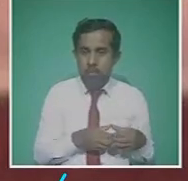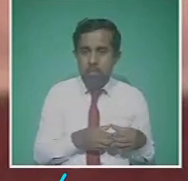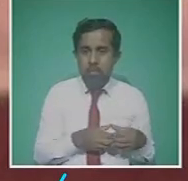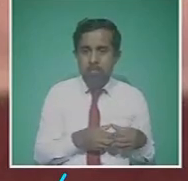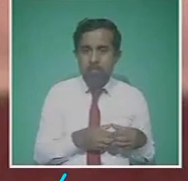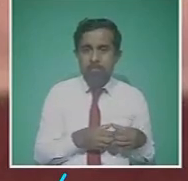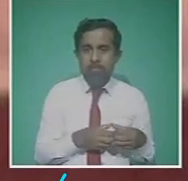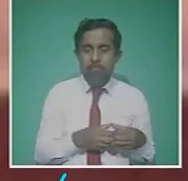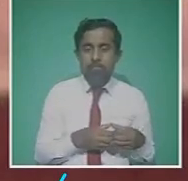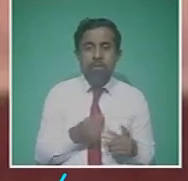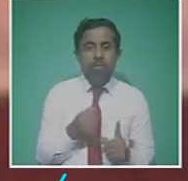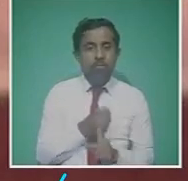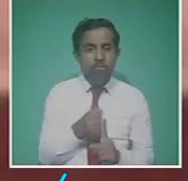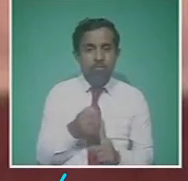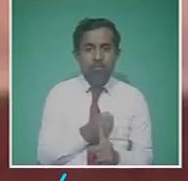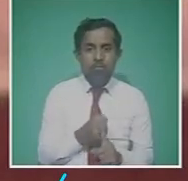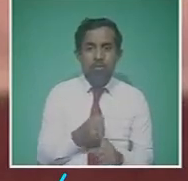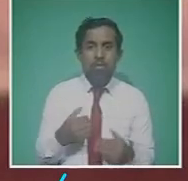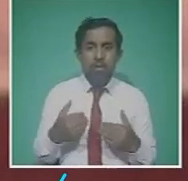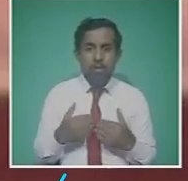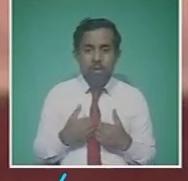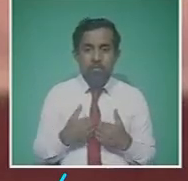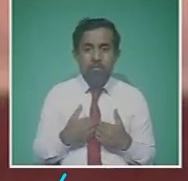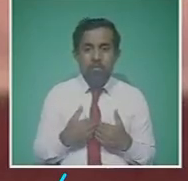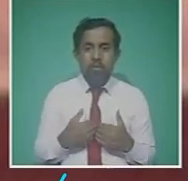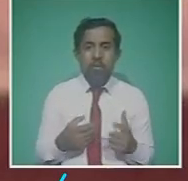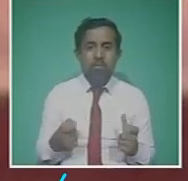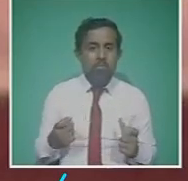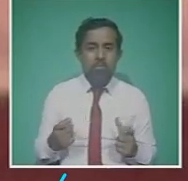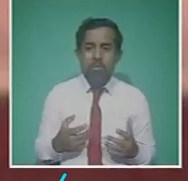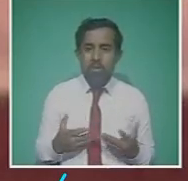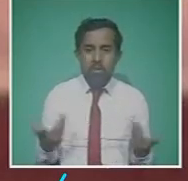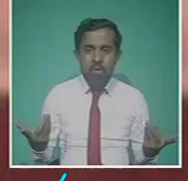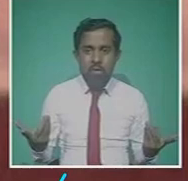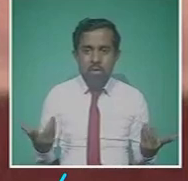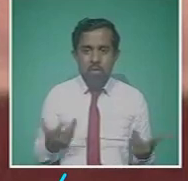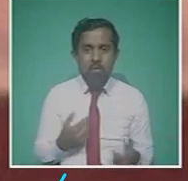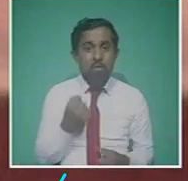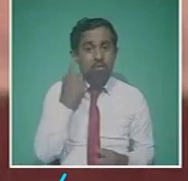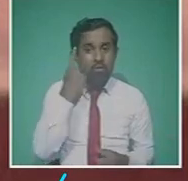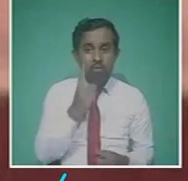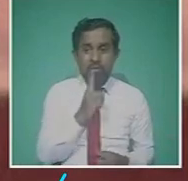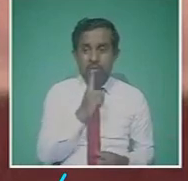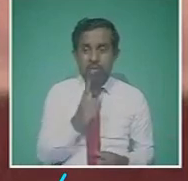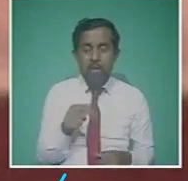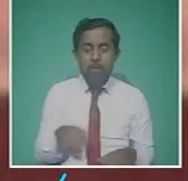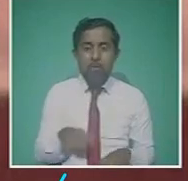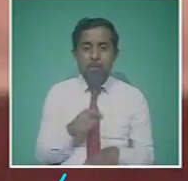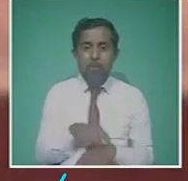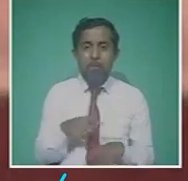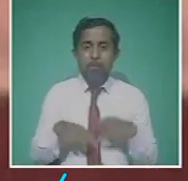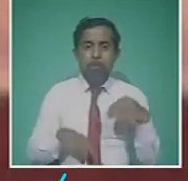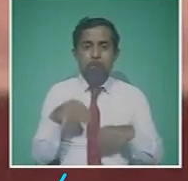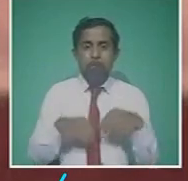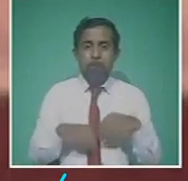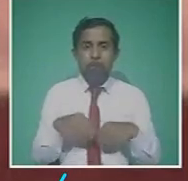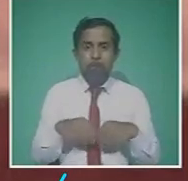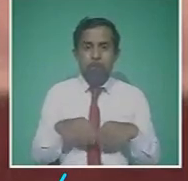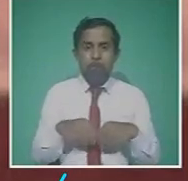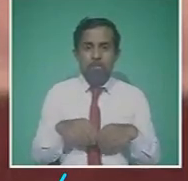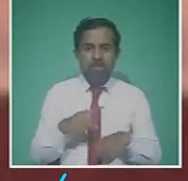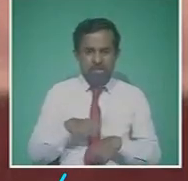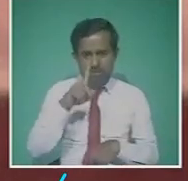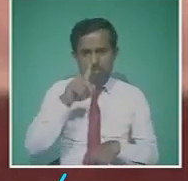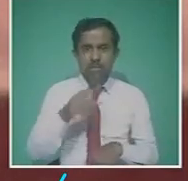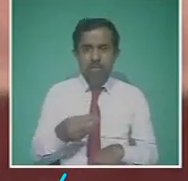kisi balapaya kiri magane api kalabalewin nene, hebei api yojana kerno, me melawi, metiwarne kere mangaw sangkaran tapre